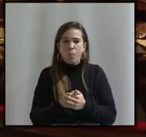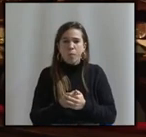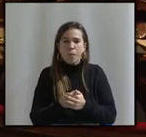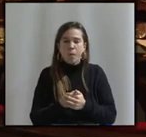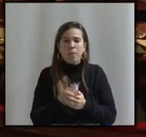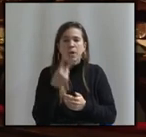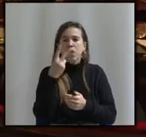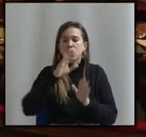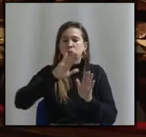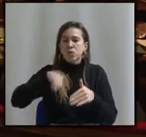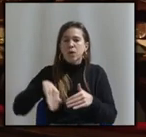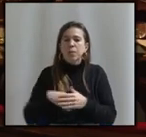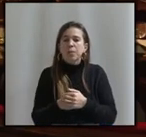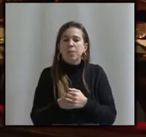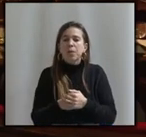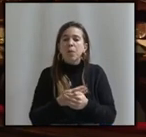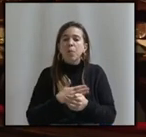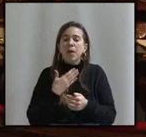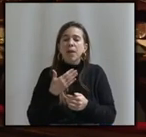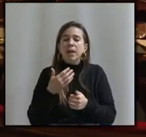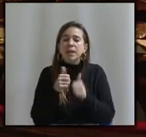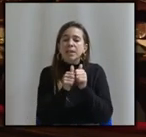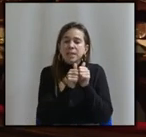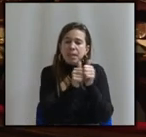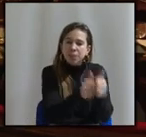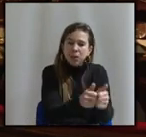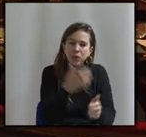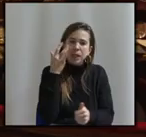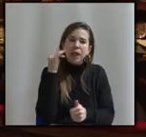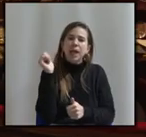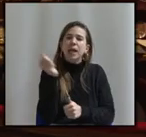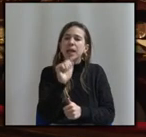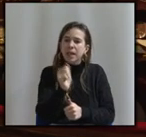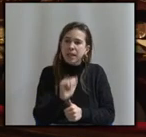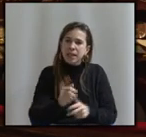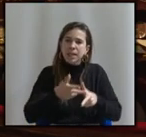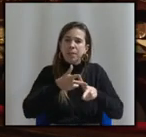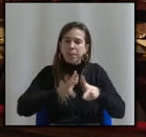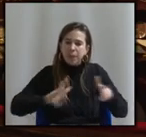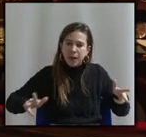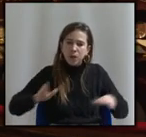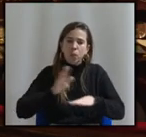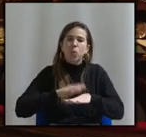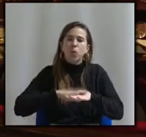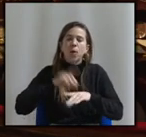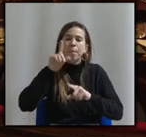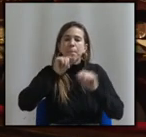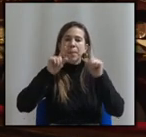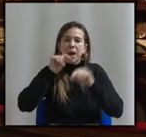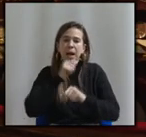dues últimes. Es podria fer un seguiment de la neteja dels bancs en referència als excrements d'ocells? Senyor Anglada?